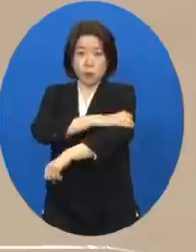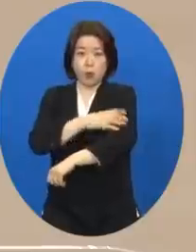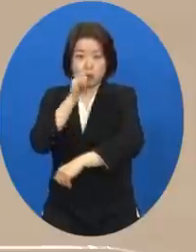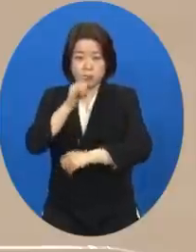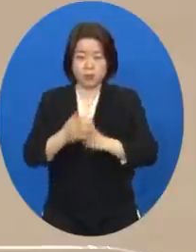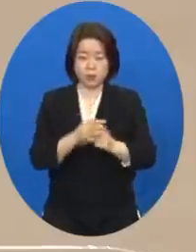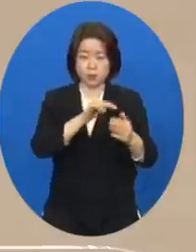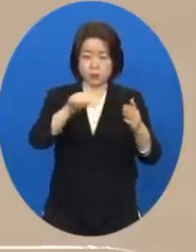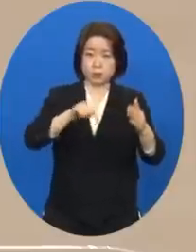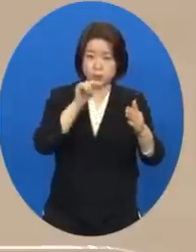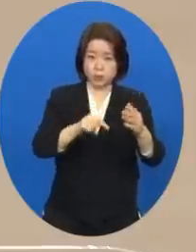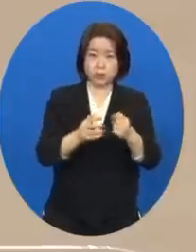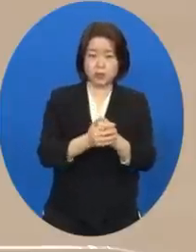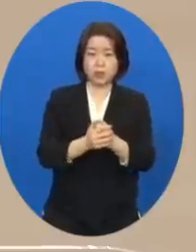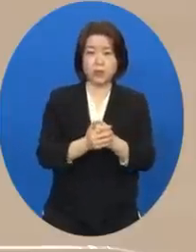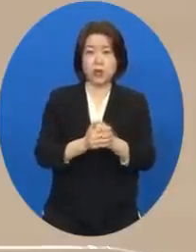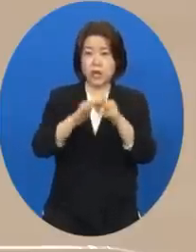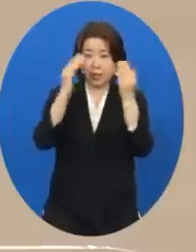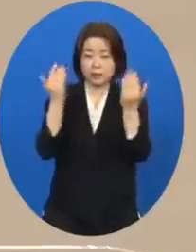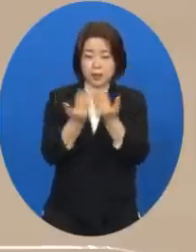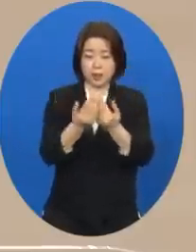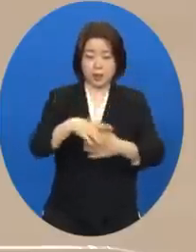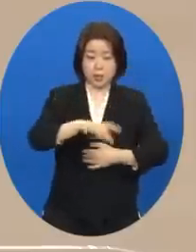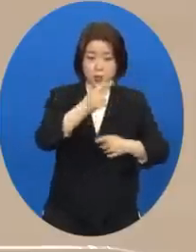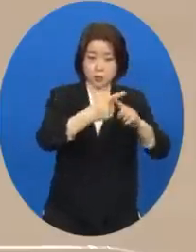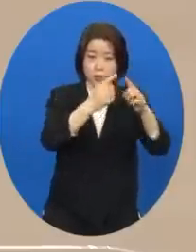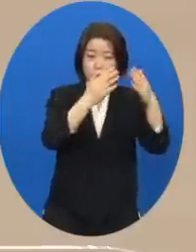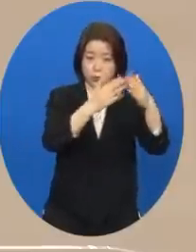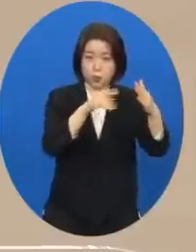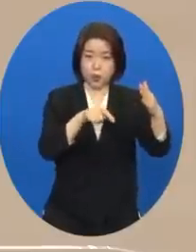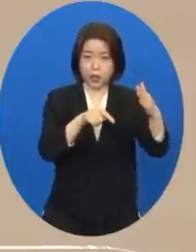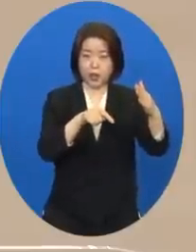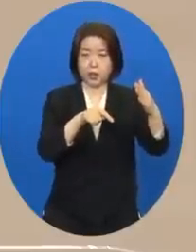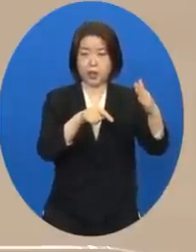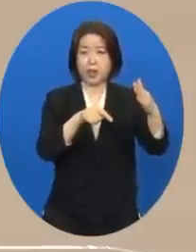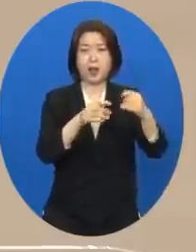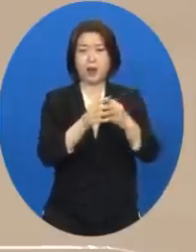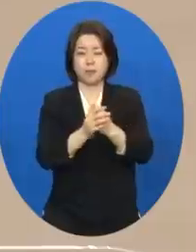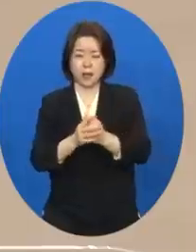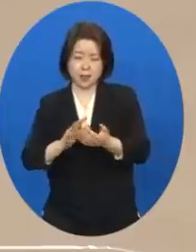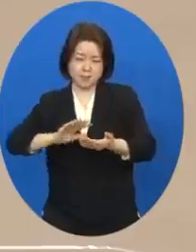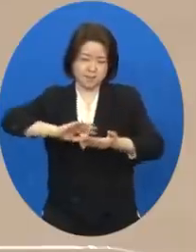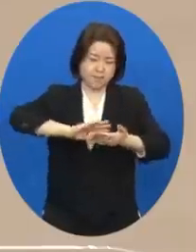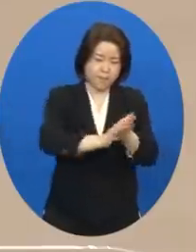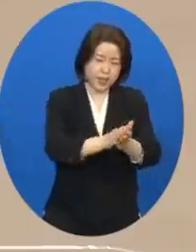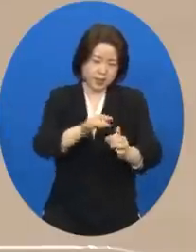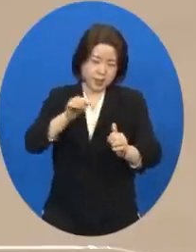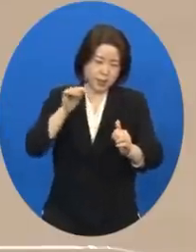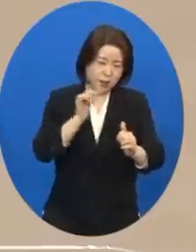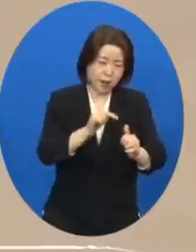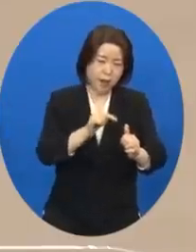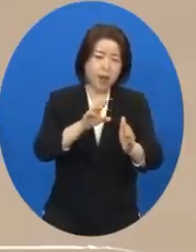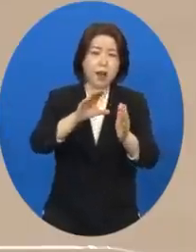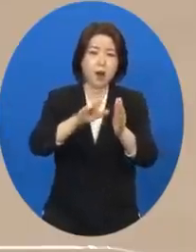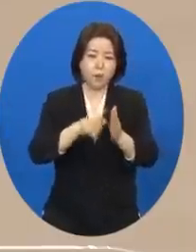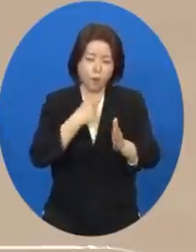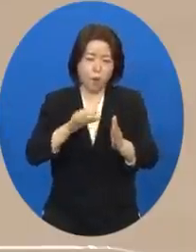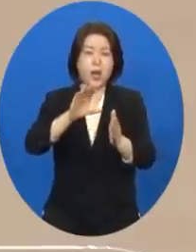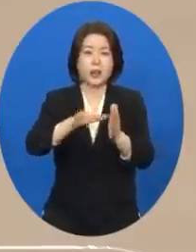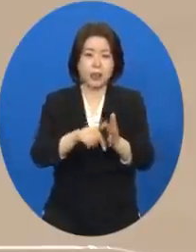사이에서 그들이다 초대 교회 기독교 초기 기독교를 다 말살 지키려고 하는 때